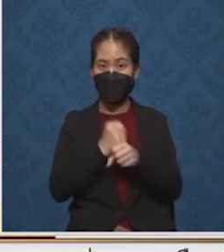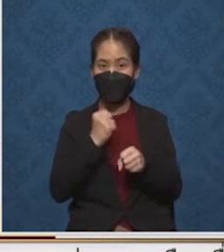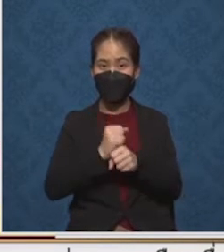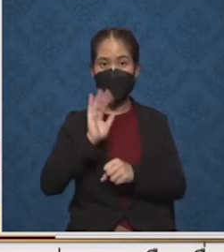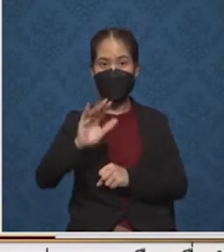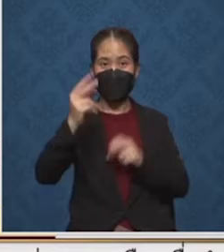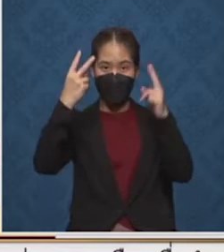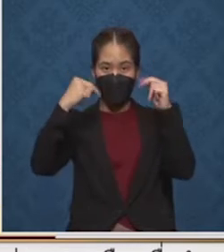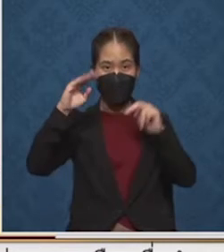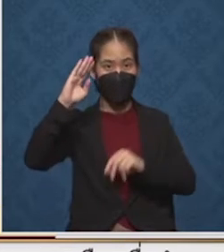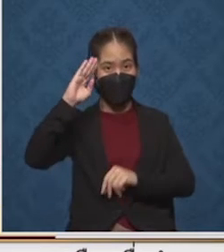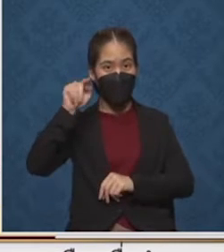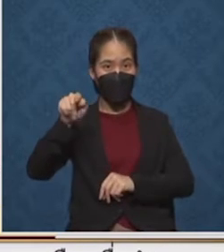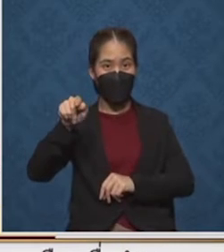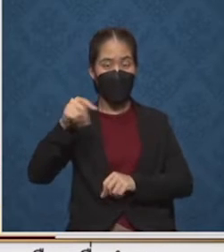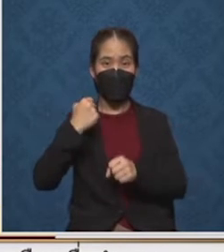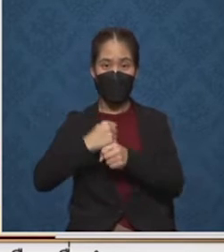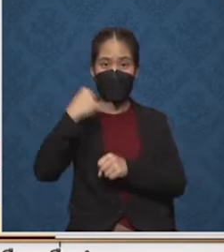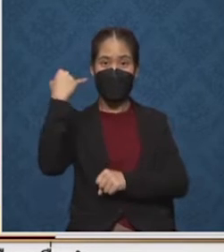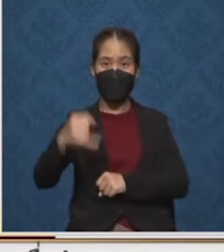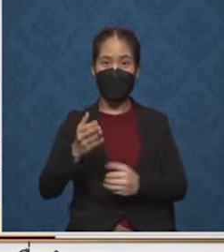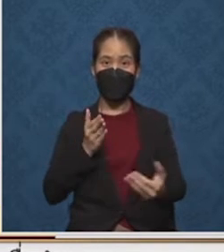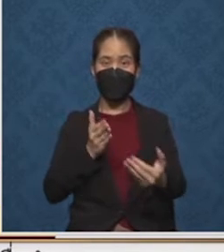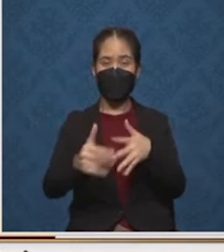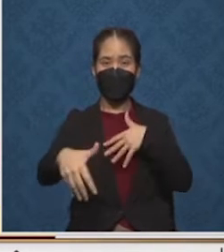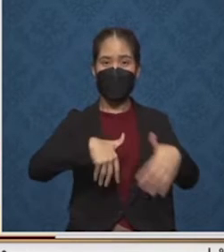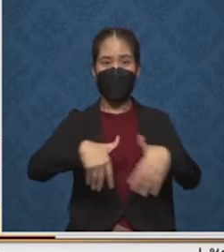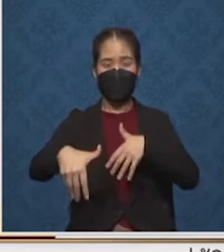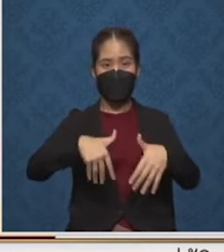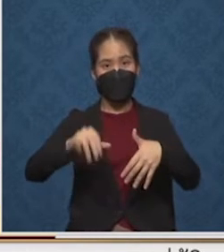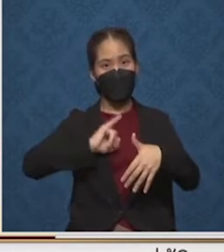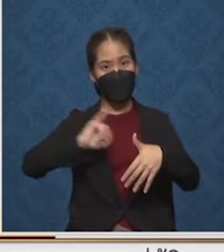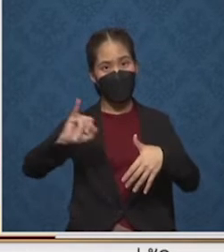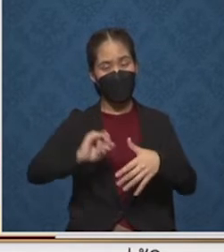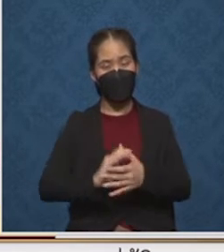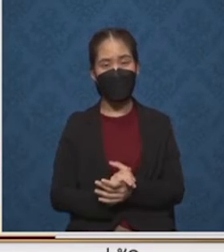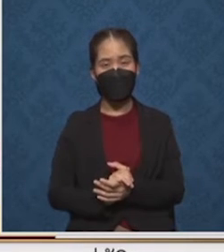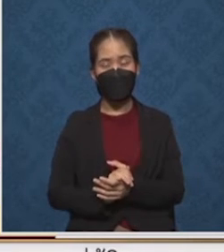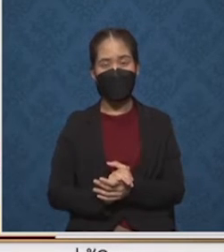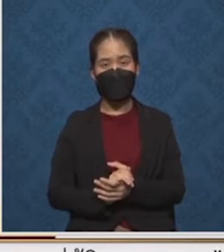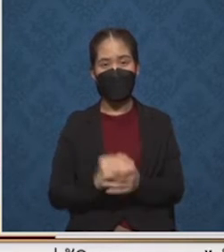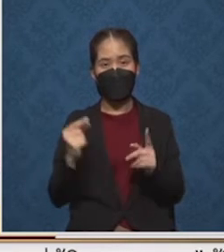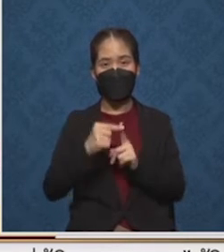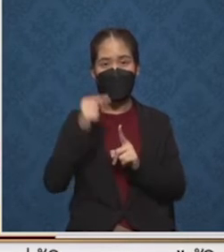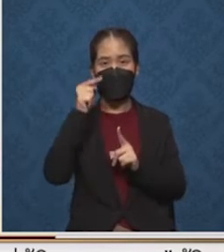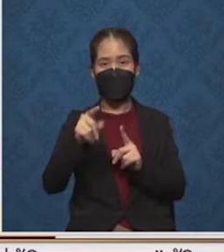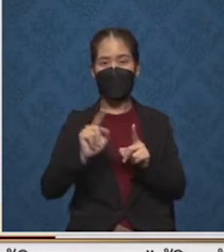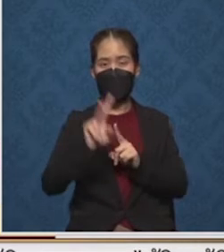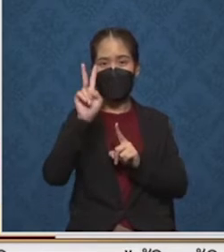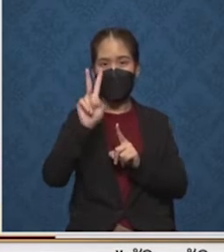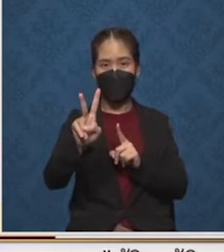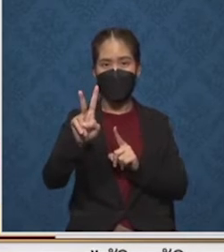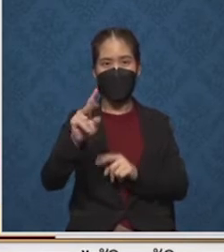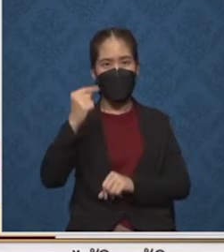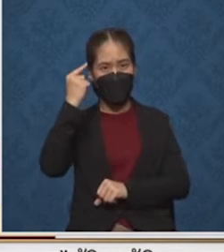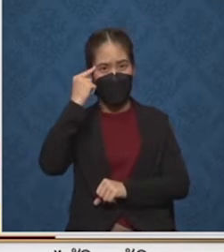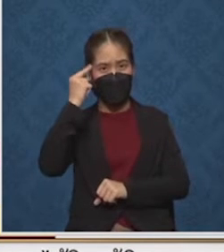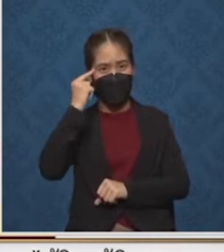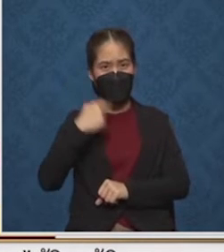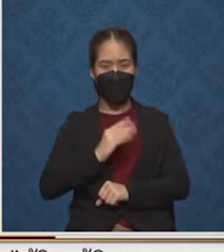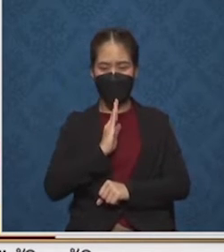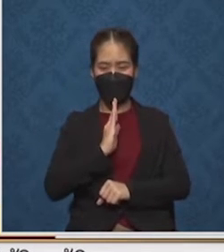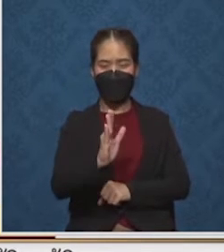ท่านนะครับท่านทรยศครับพี่น้องประชาชนฮะไอ้ข้อสั่งการอันที่สองนะครับเป็นเจตนาไม่